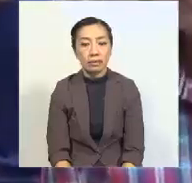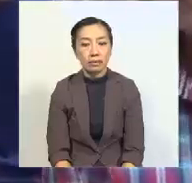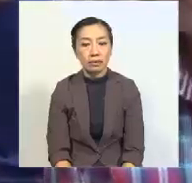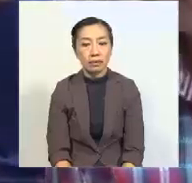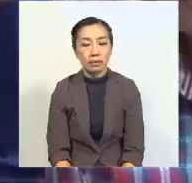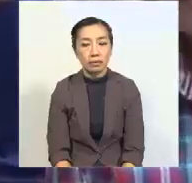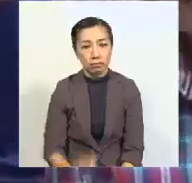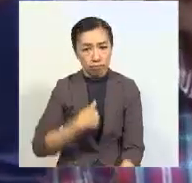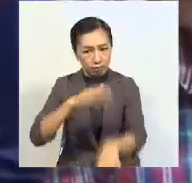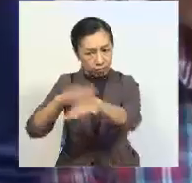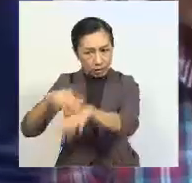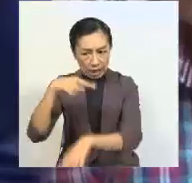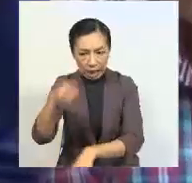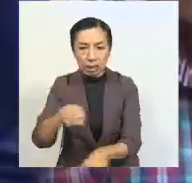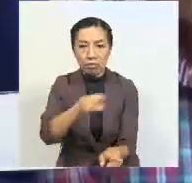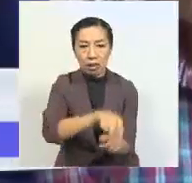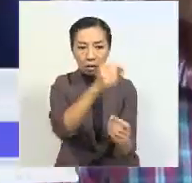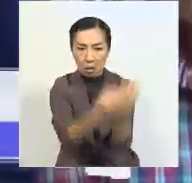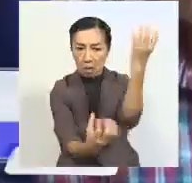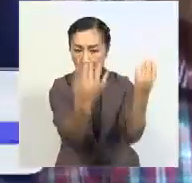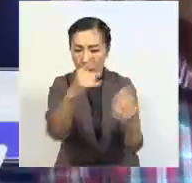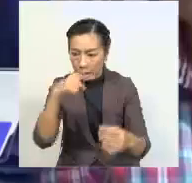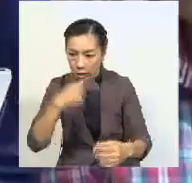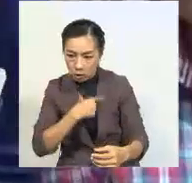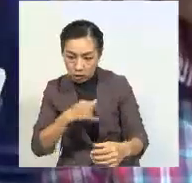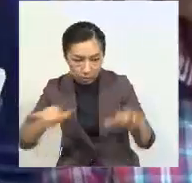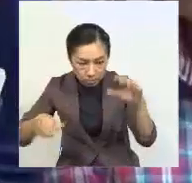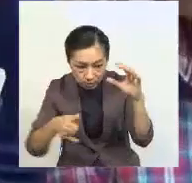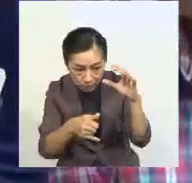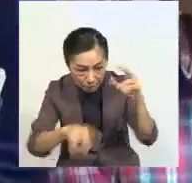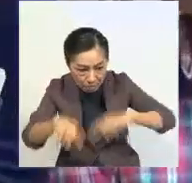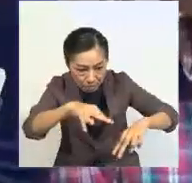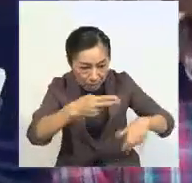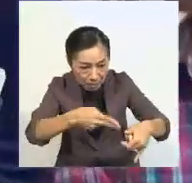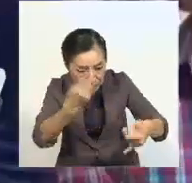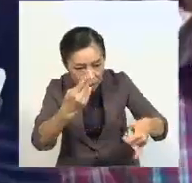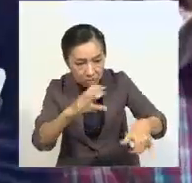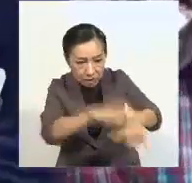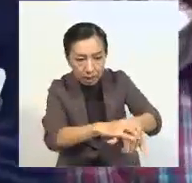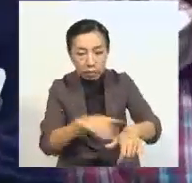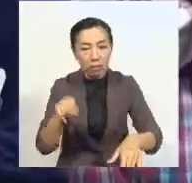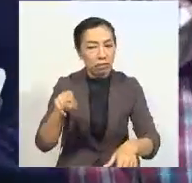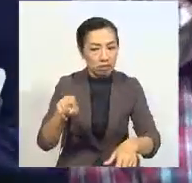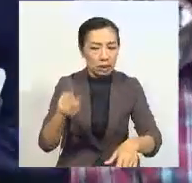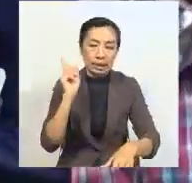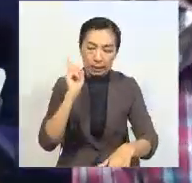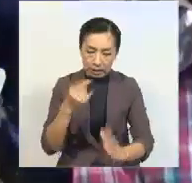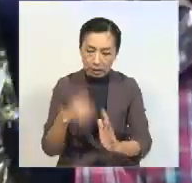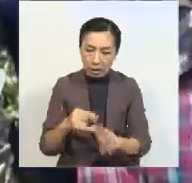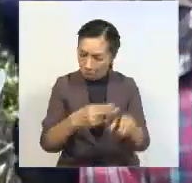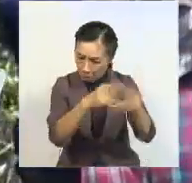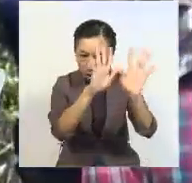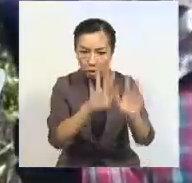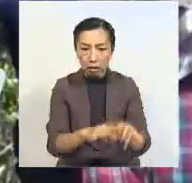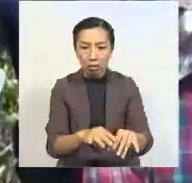เตือนพวกพานป่าหรือพวกที่นิยมทานของแปลกนะครับว่าอะไรก็ตามที่มันอยู่ในป่าก็ให้มันอยู่อย่างนี้ดีกว่